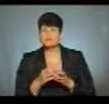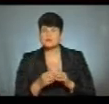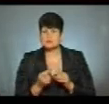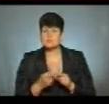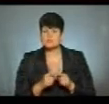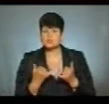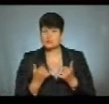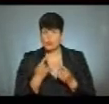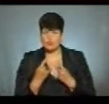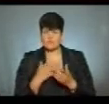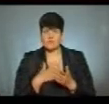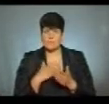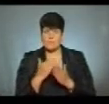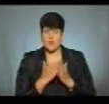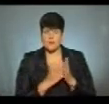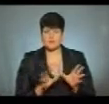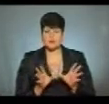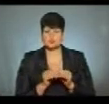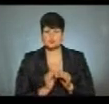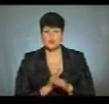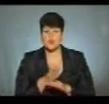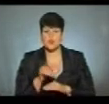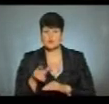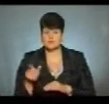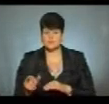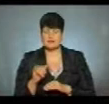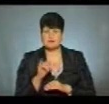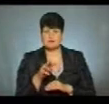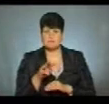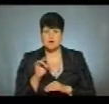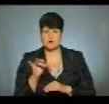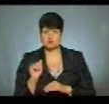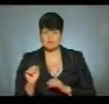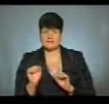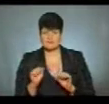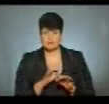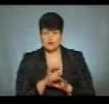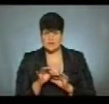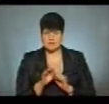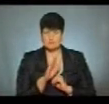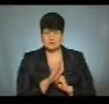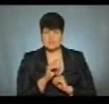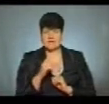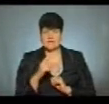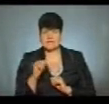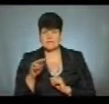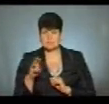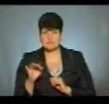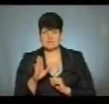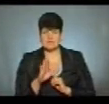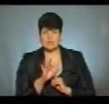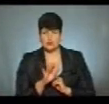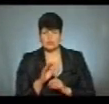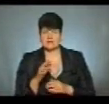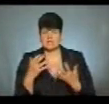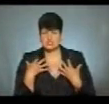говоримо у нашій програмі разом із гостями. А це Іван Марчук, керівник проекту, та Володимир Хімій, ВО, начальника